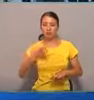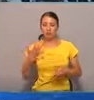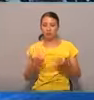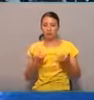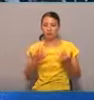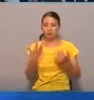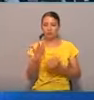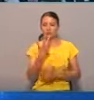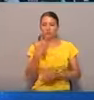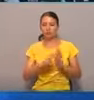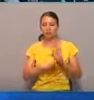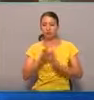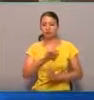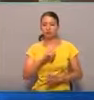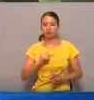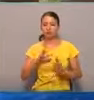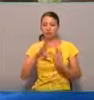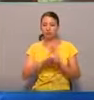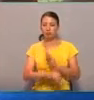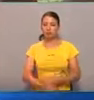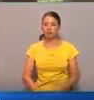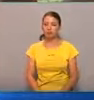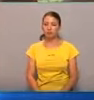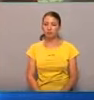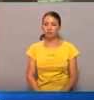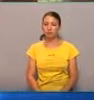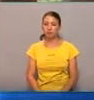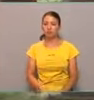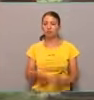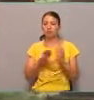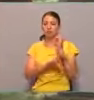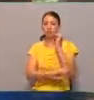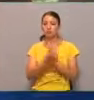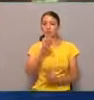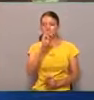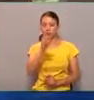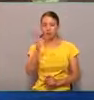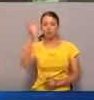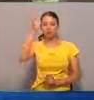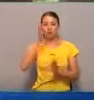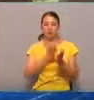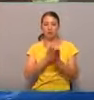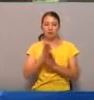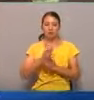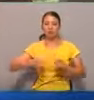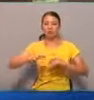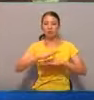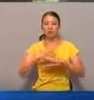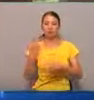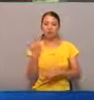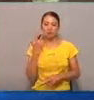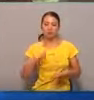көрінетін. Бүгінде үздік үштіктен көрініп жүр. Соңғы 2 жылда біздің ауданымыз білім саласы бойынша облыста 3